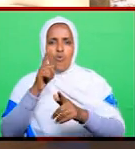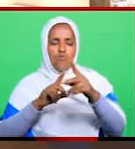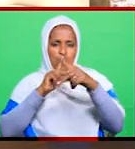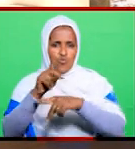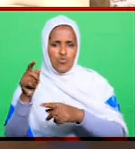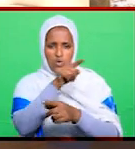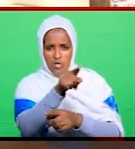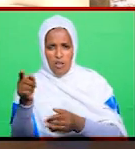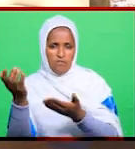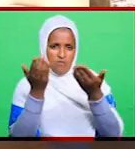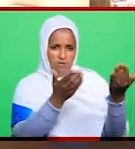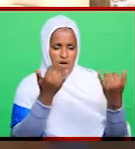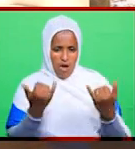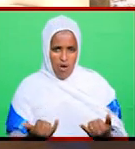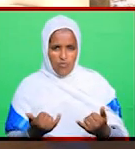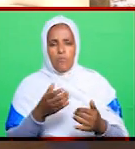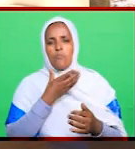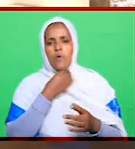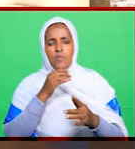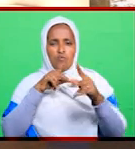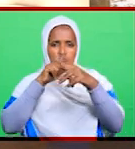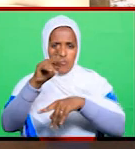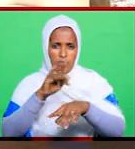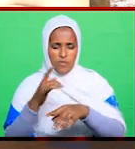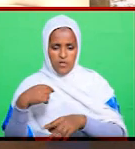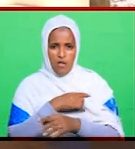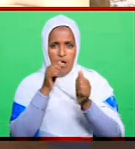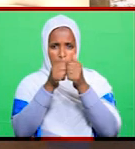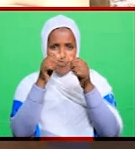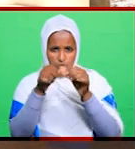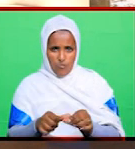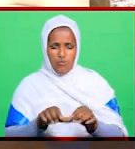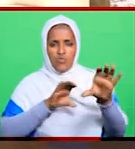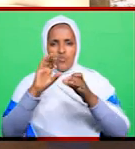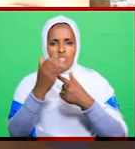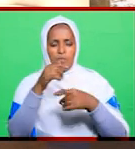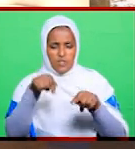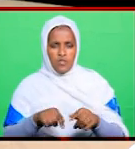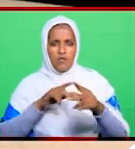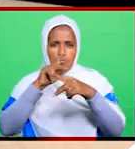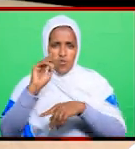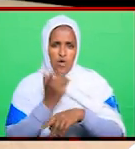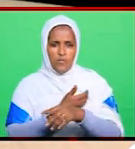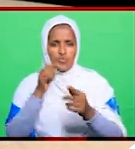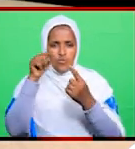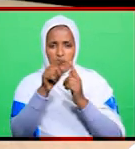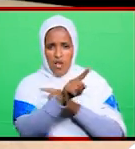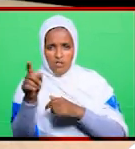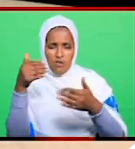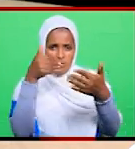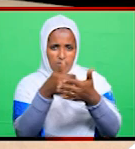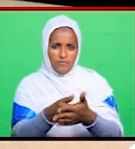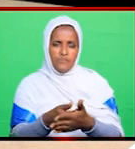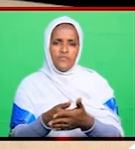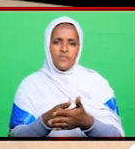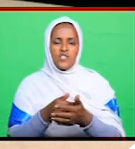በኦሮምኛ ቋንቋ መሰናዶቹን ወደ እናንተ አድርሷል። አሁን ደግሞ በአማርኛው መሰናዷችን ከእኛ ጋር ቆይታ የምታደርግ ይሆናል። በዛሬው መሰናዷችን እንግዲህ ወደ